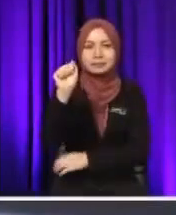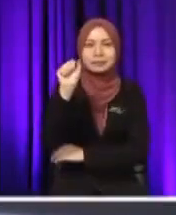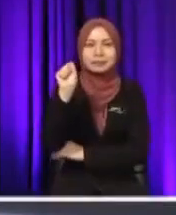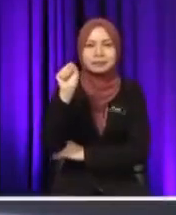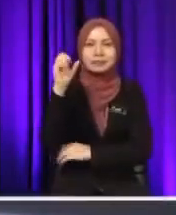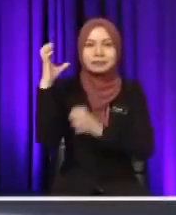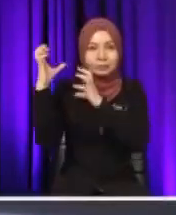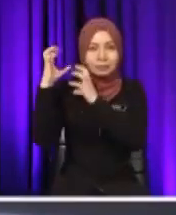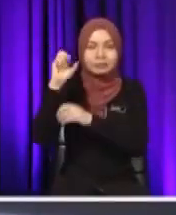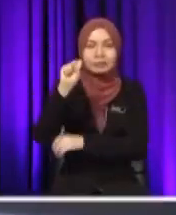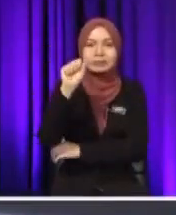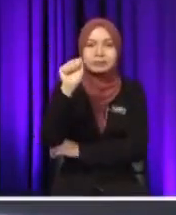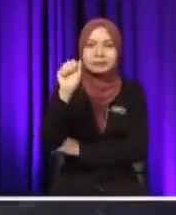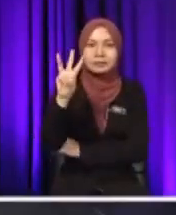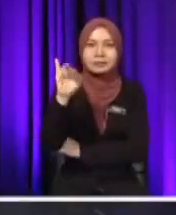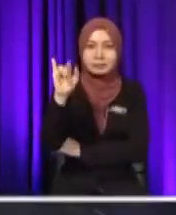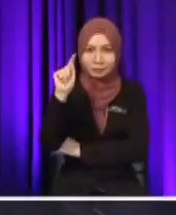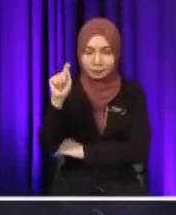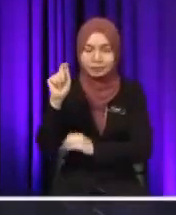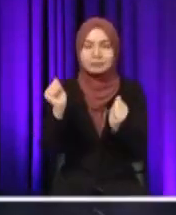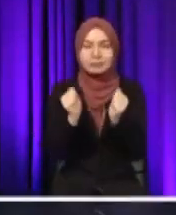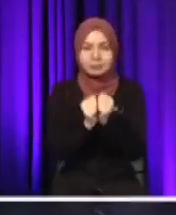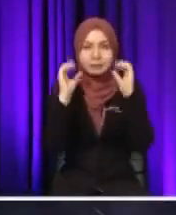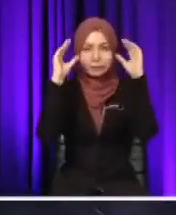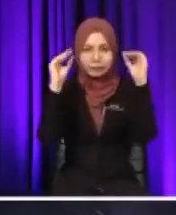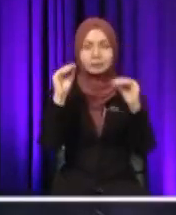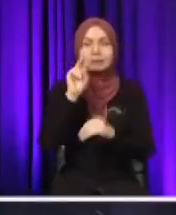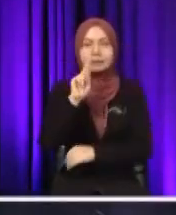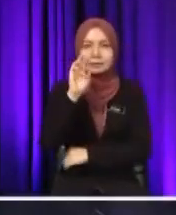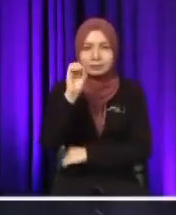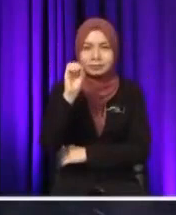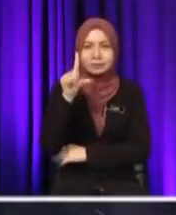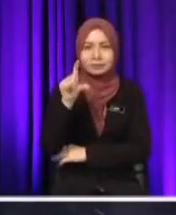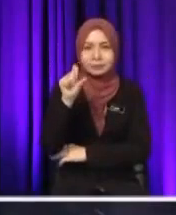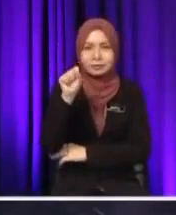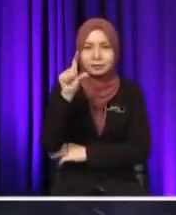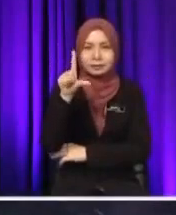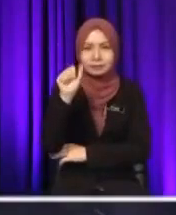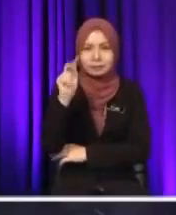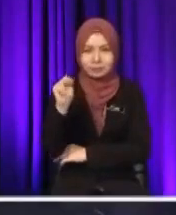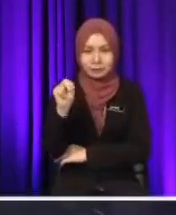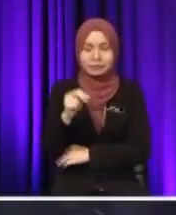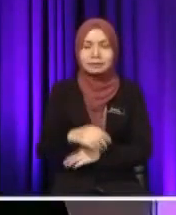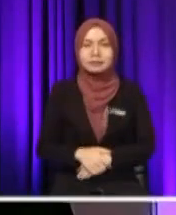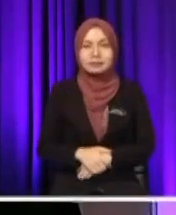Cikgu Roslan. Baiklah Cikgu, tanpa melengahkan masa lagi, apakah fokus kita seterusnya? Cikgu, silakan. Kita akan